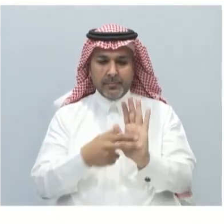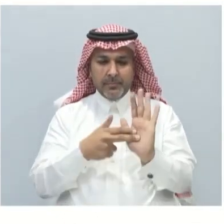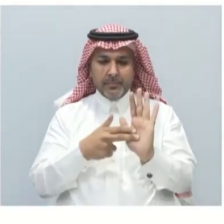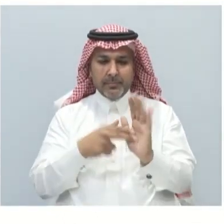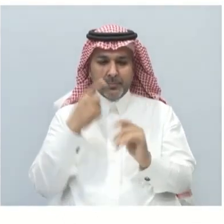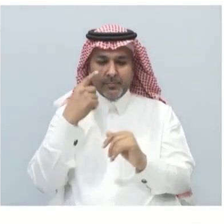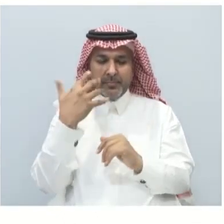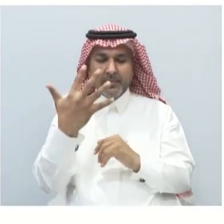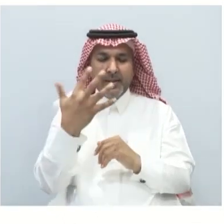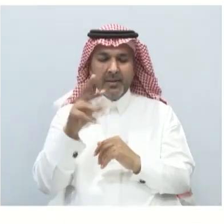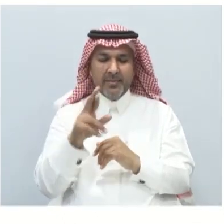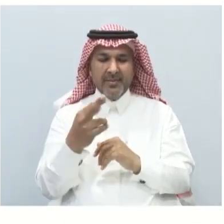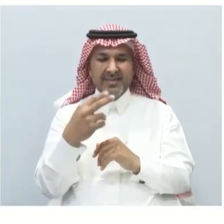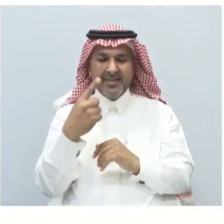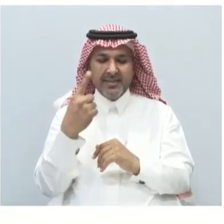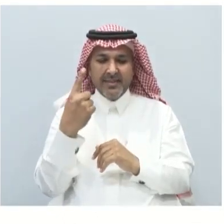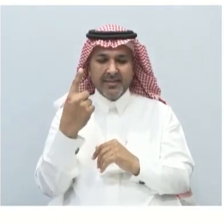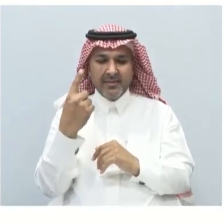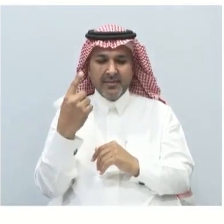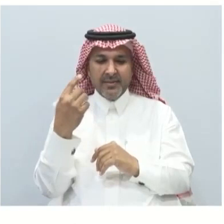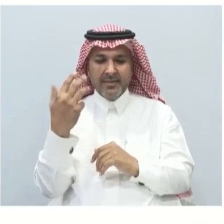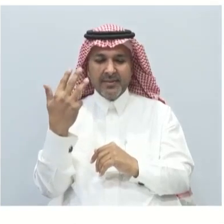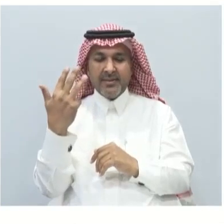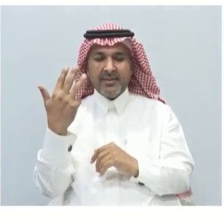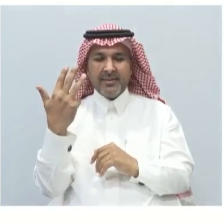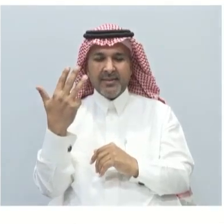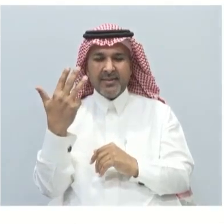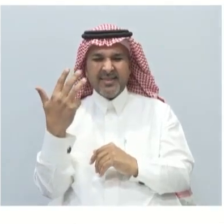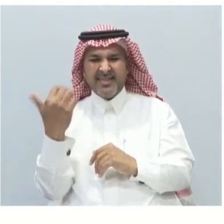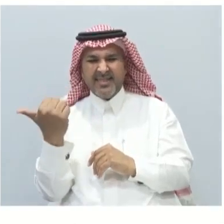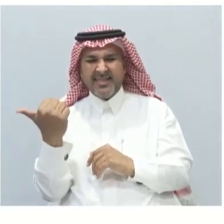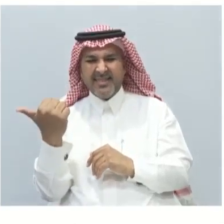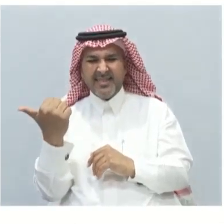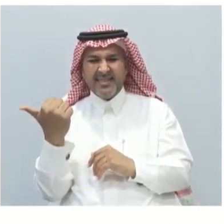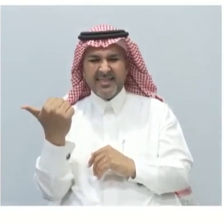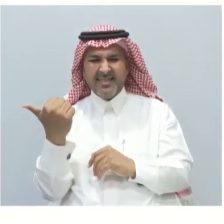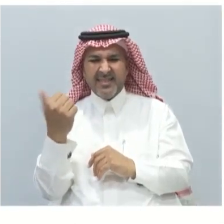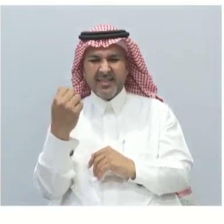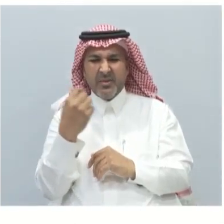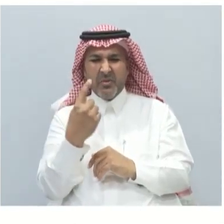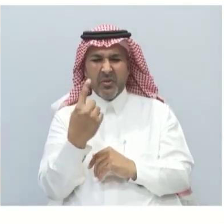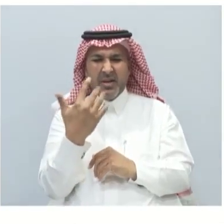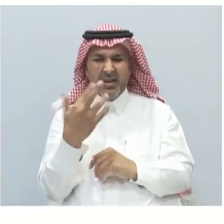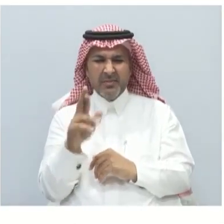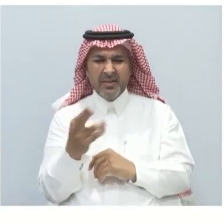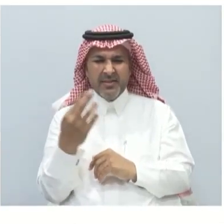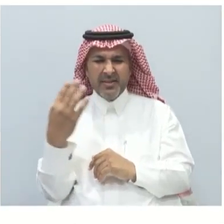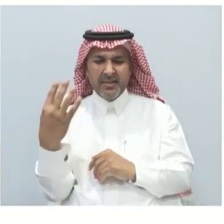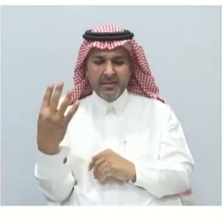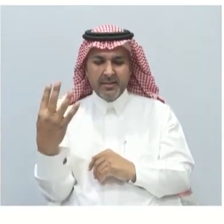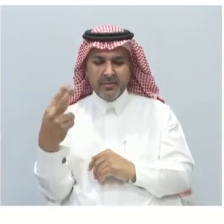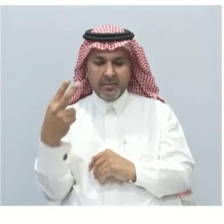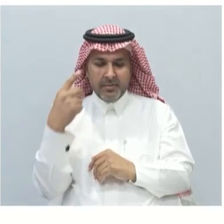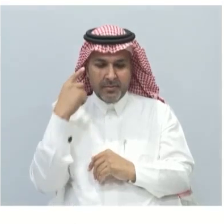فبالتالي حيطلع الجواب تقريبا يعني ازود بخمسه يمكن رسمي ما هو دقيق حيكون ازود من الخمسه يعني تقريبا حتكون هنا يعني